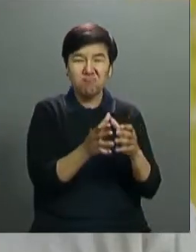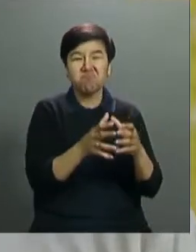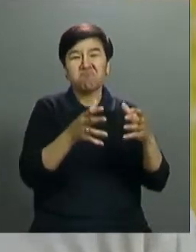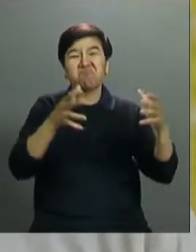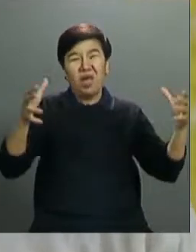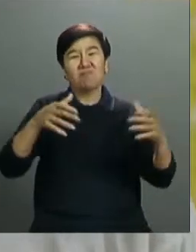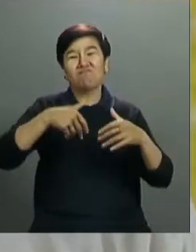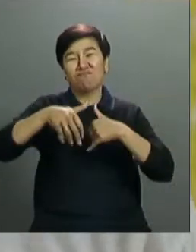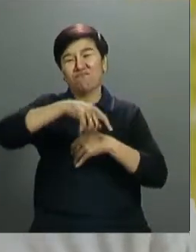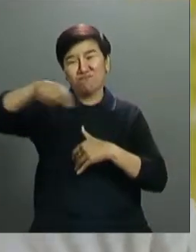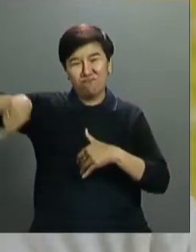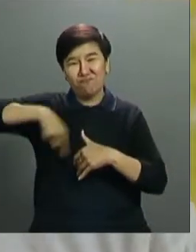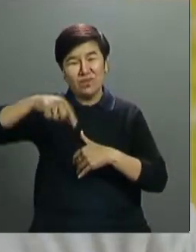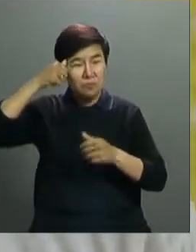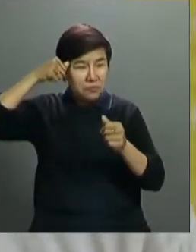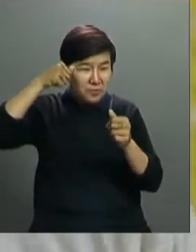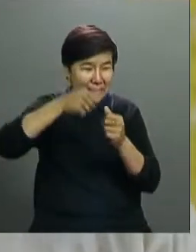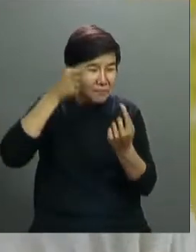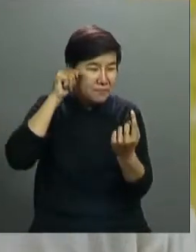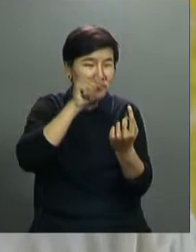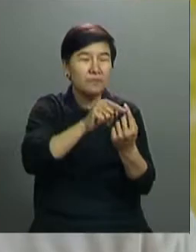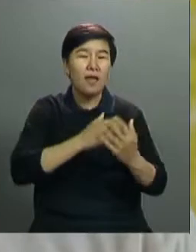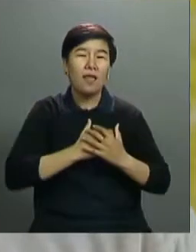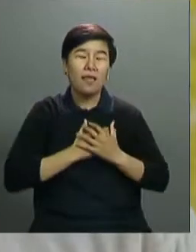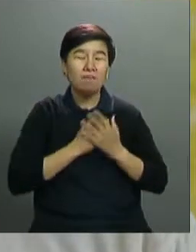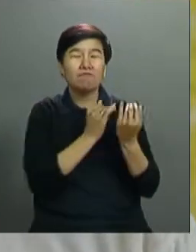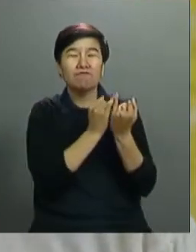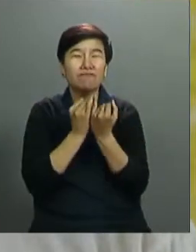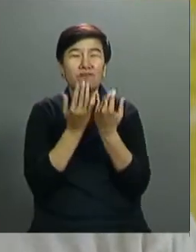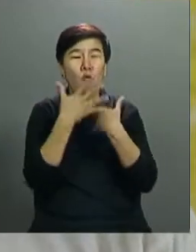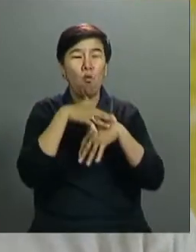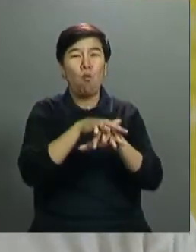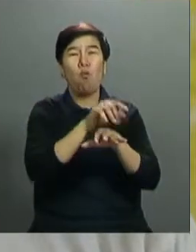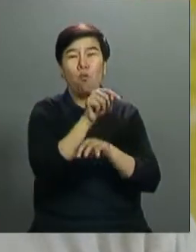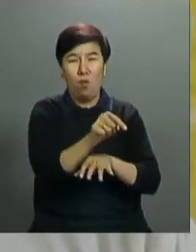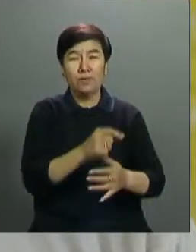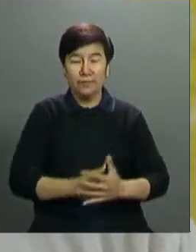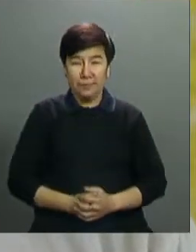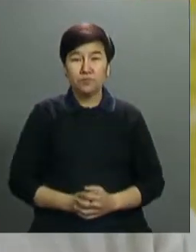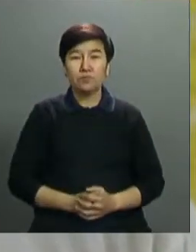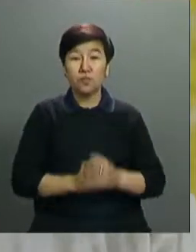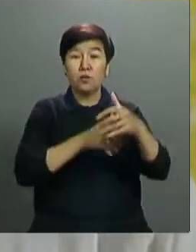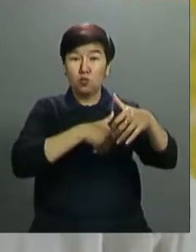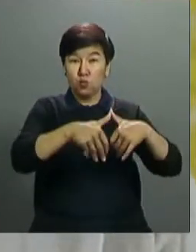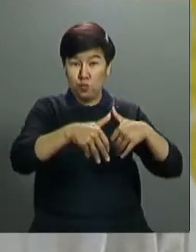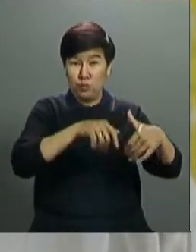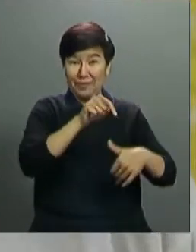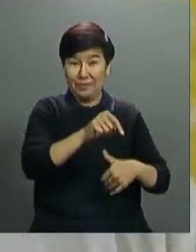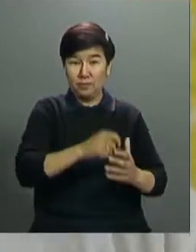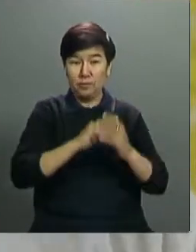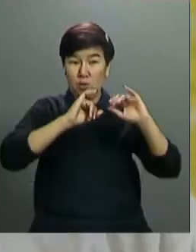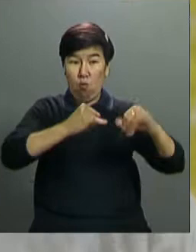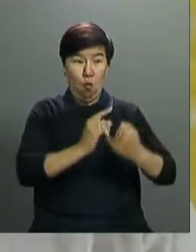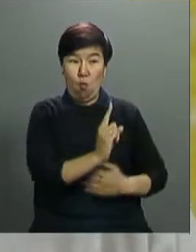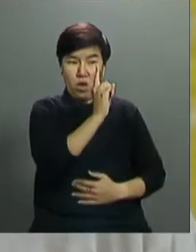กคนที่มีความทรงจำที่มีความรักที่มีความผูกพันเพราะงั้นชุมชนสามแพร่งจะไม่ใช่ของใครคนใดคนหนึ่ง